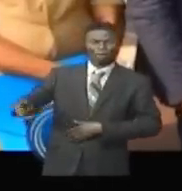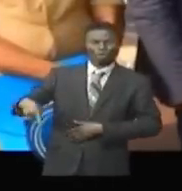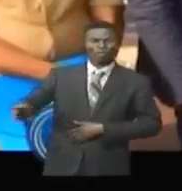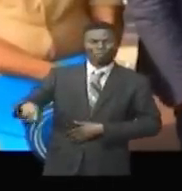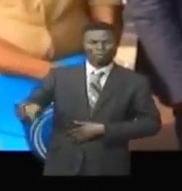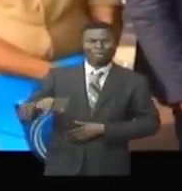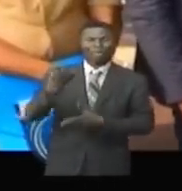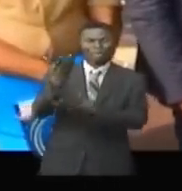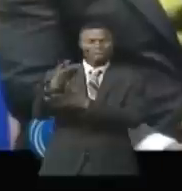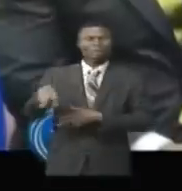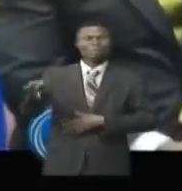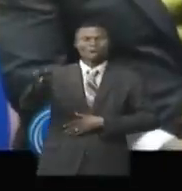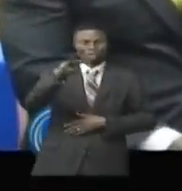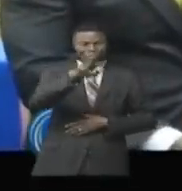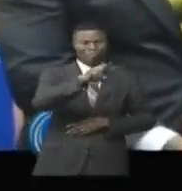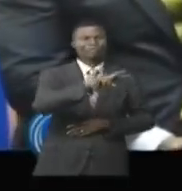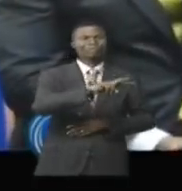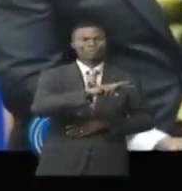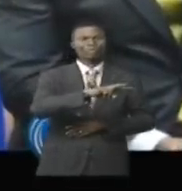leur demandons